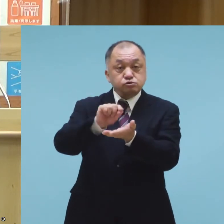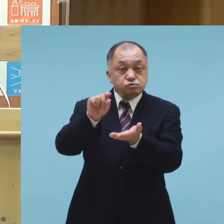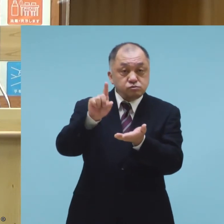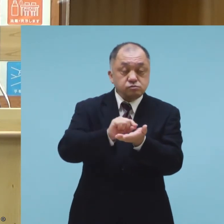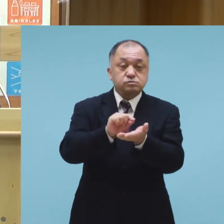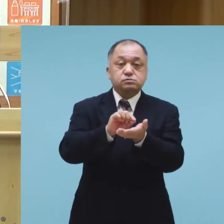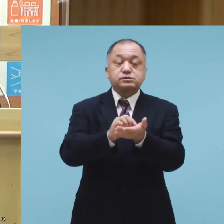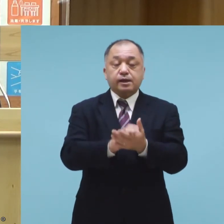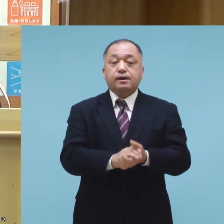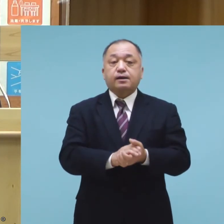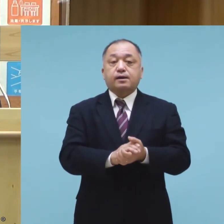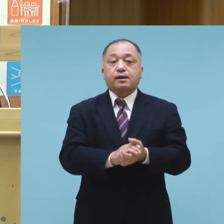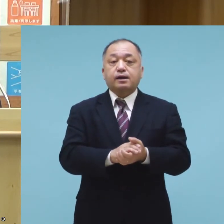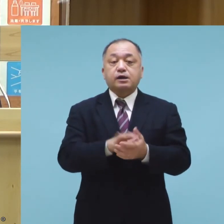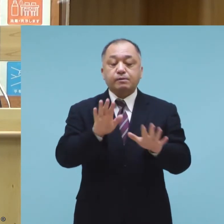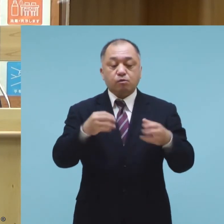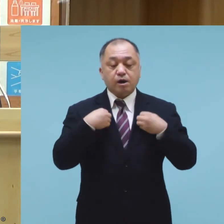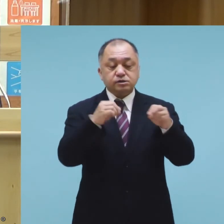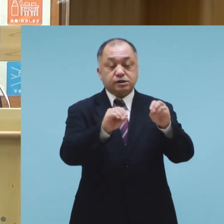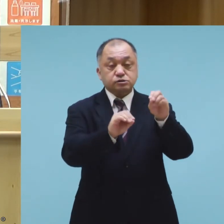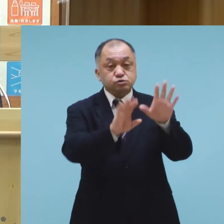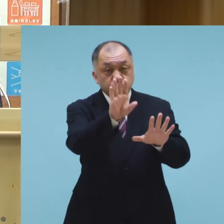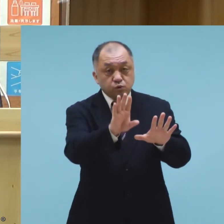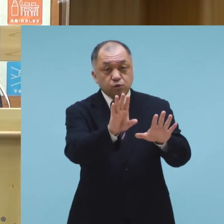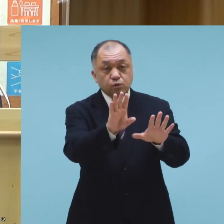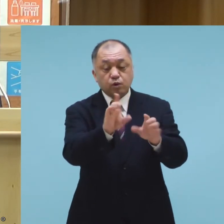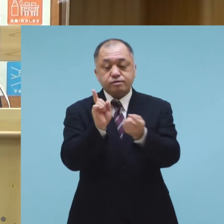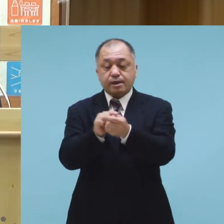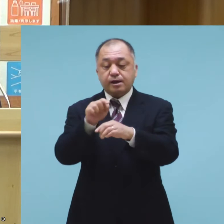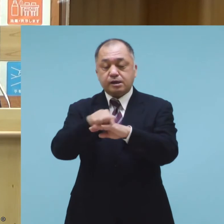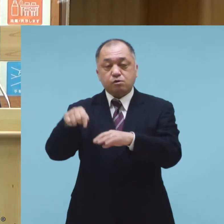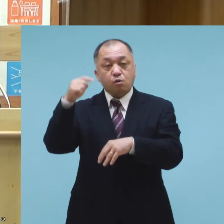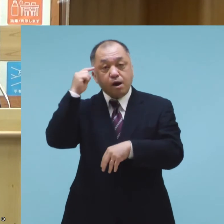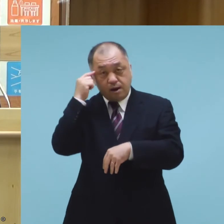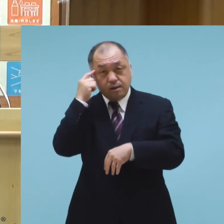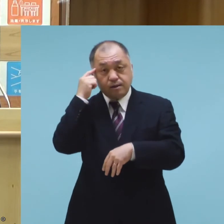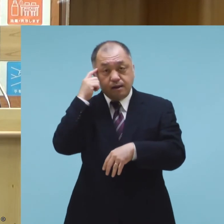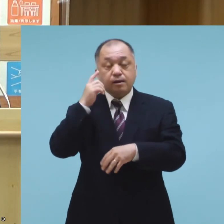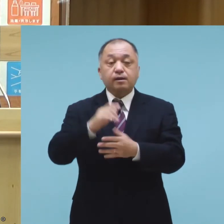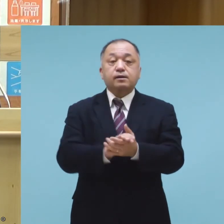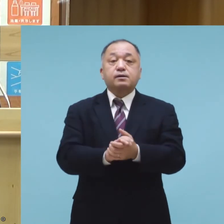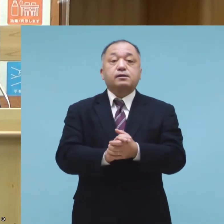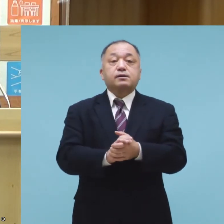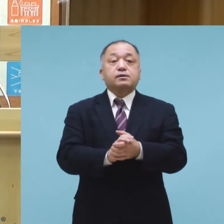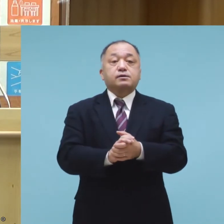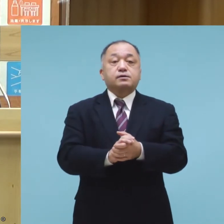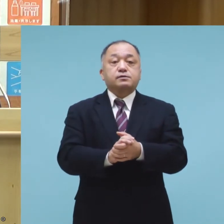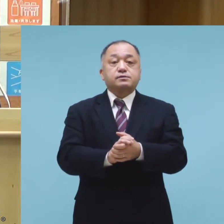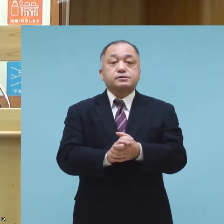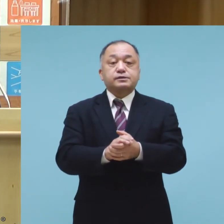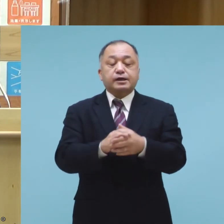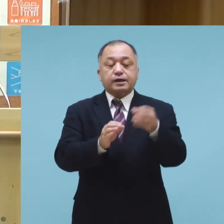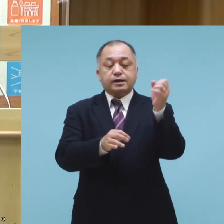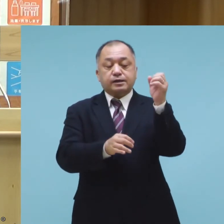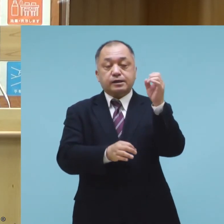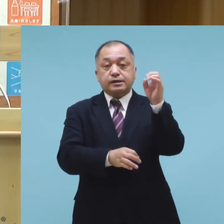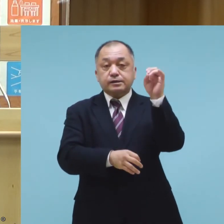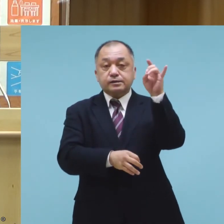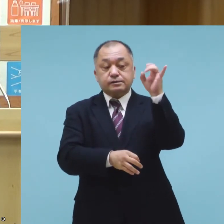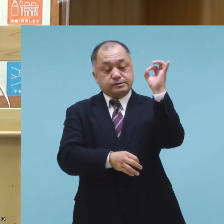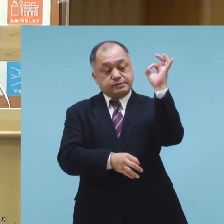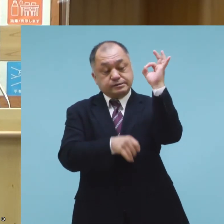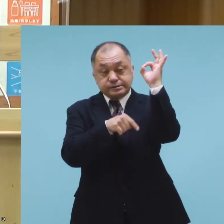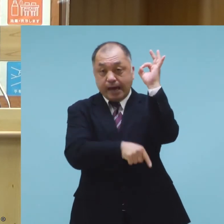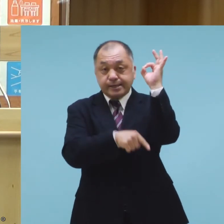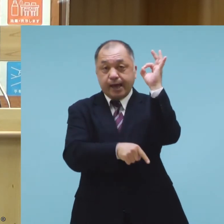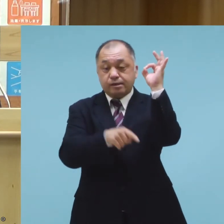まあ、今の感染状況、また対策を踏まえた中での、まあ、財源として活用していき